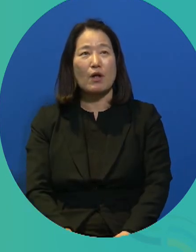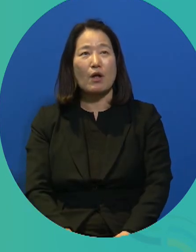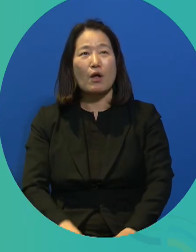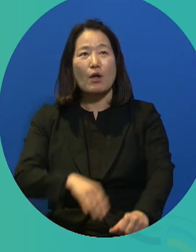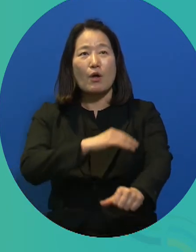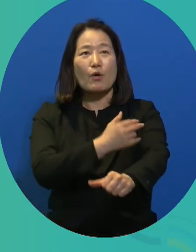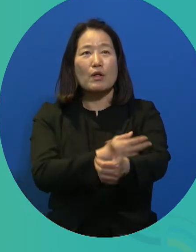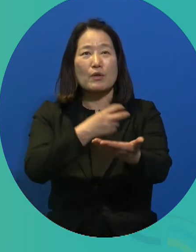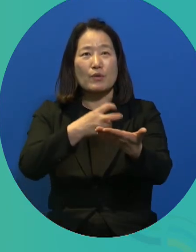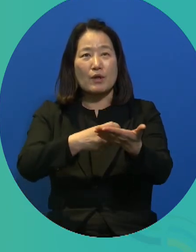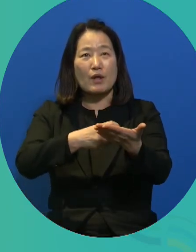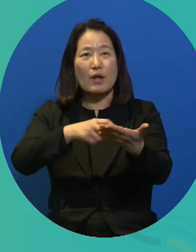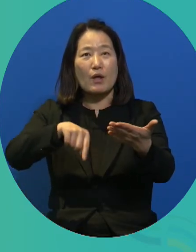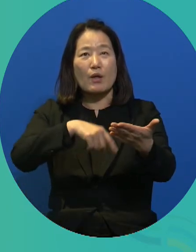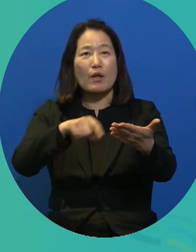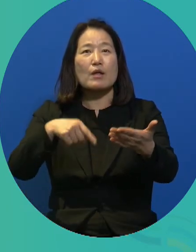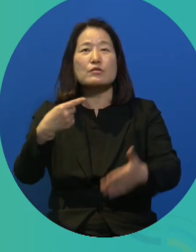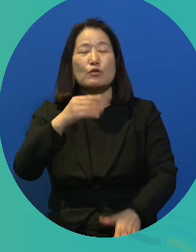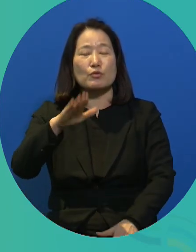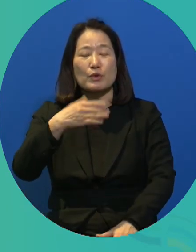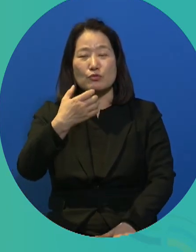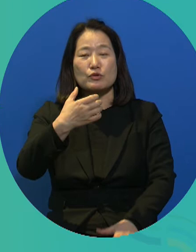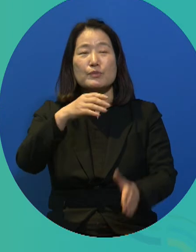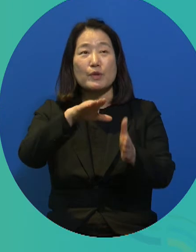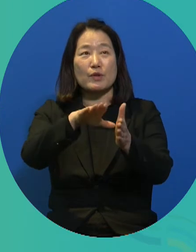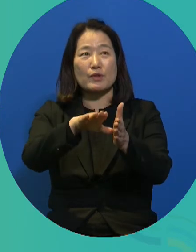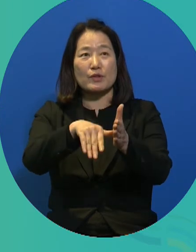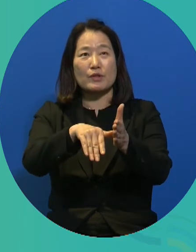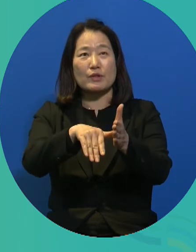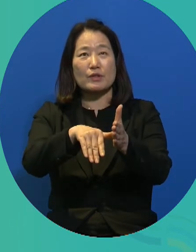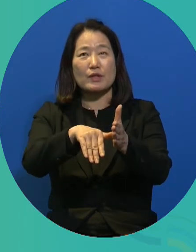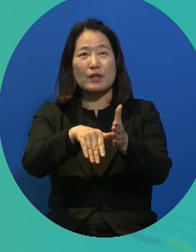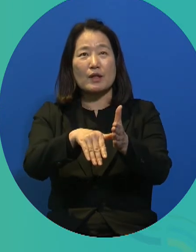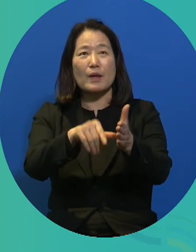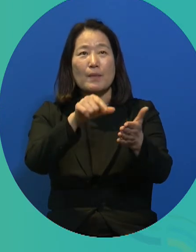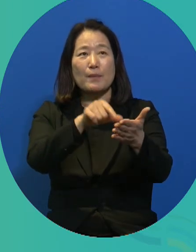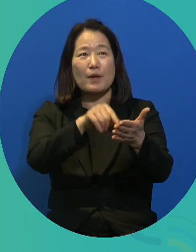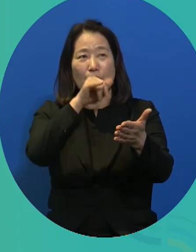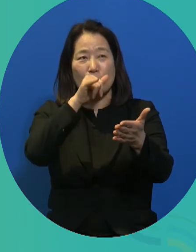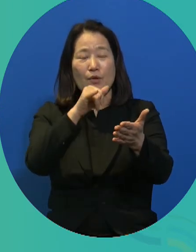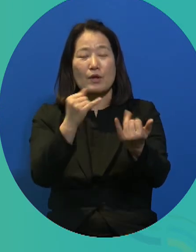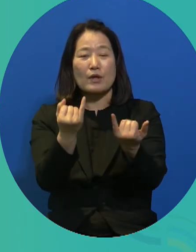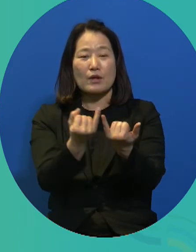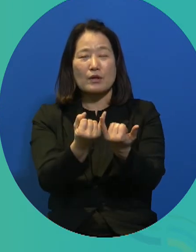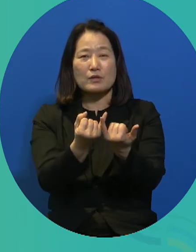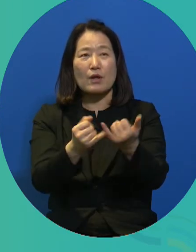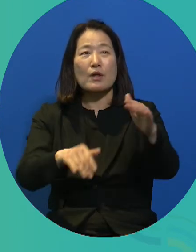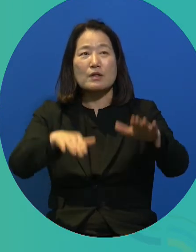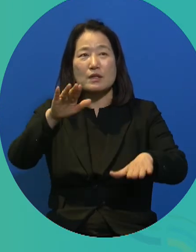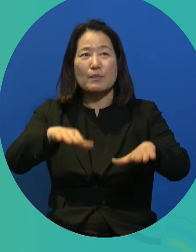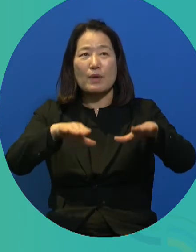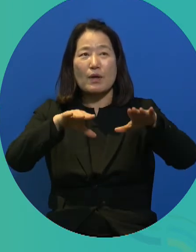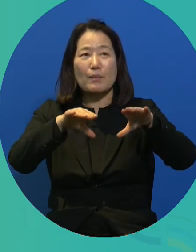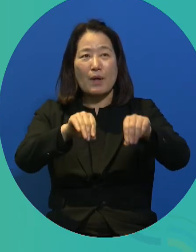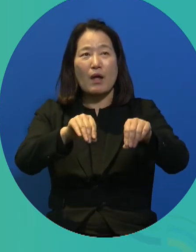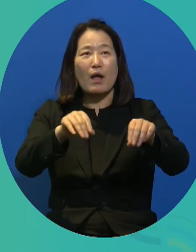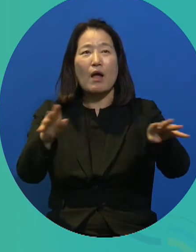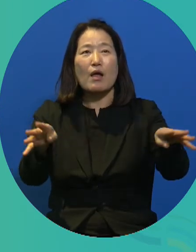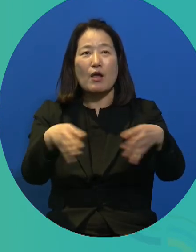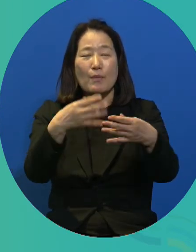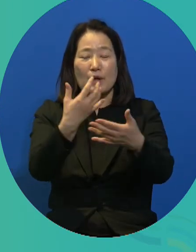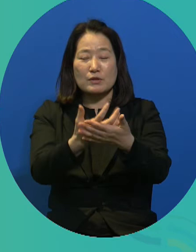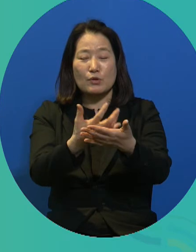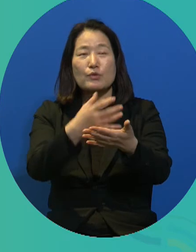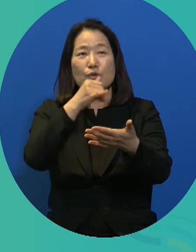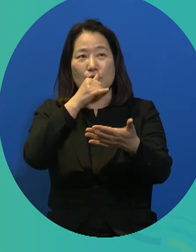이제 선택의정서가 1990년에 이제 선택이 됐고요. 그리고 여성차별 철폐협약의 선택의정서,